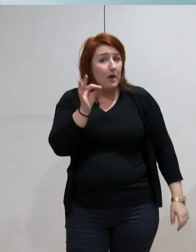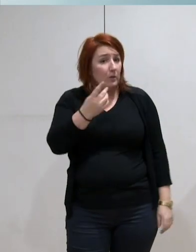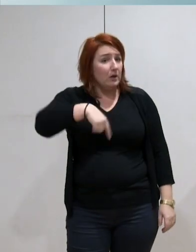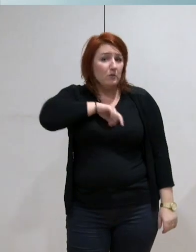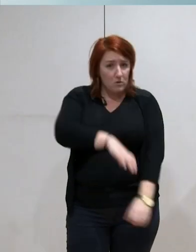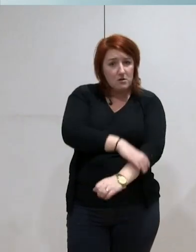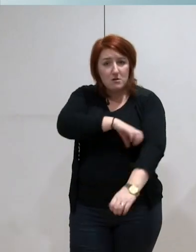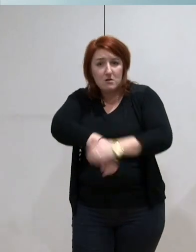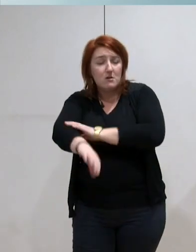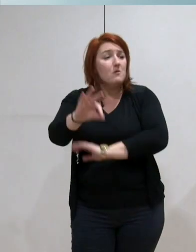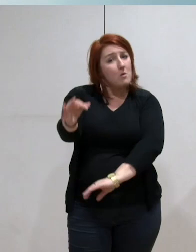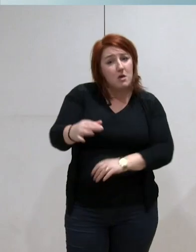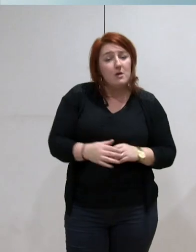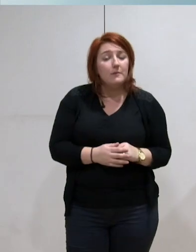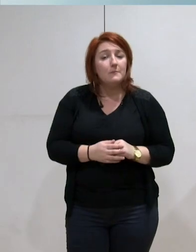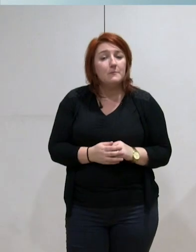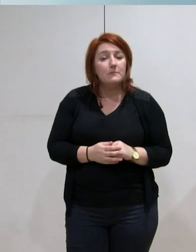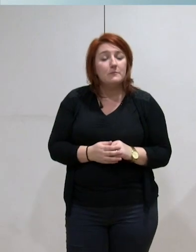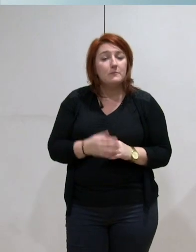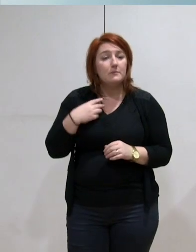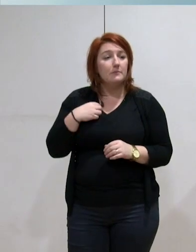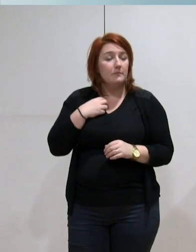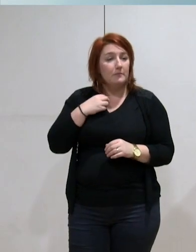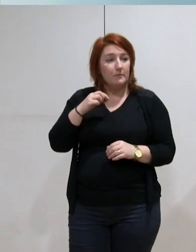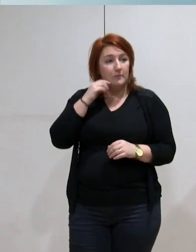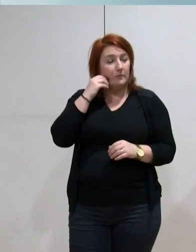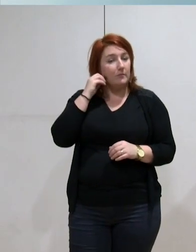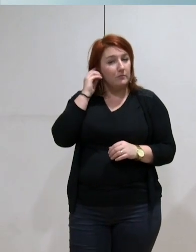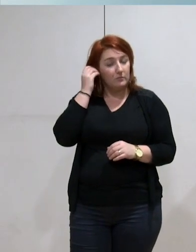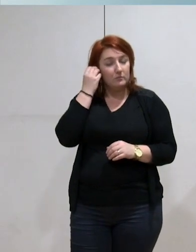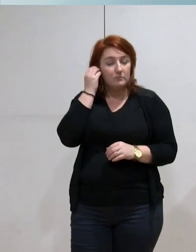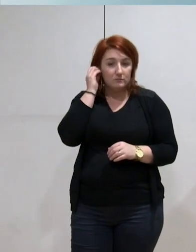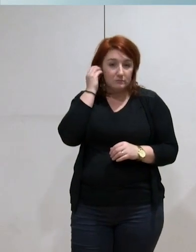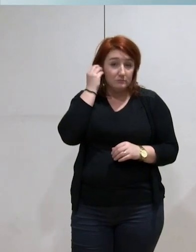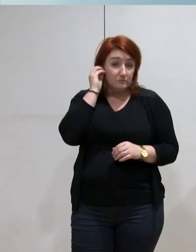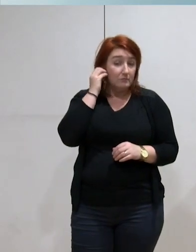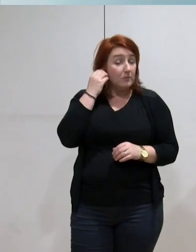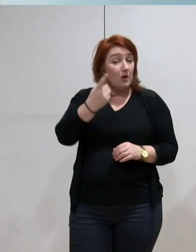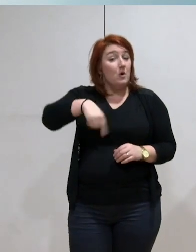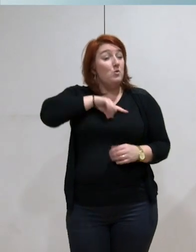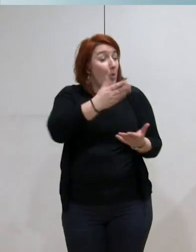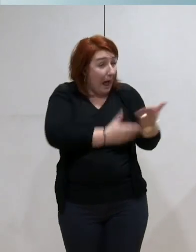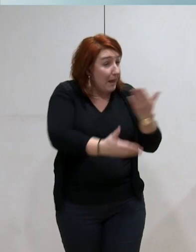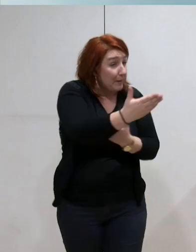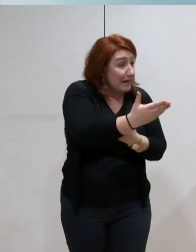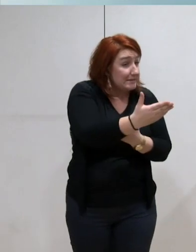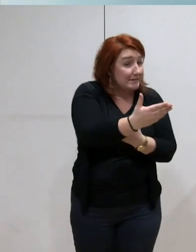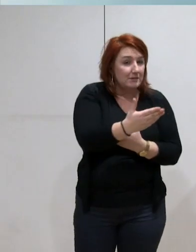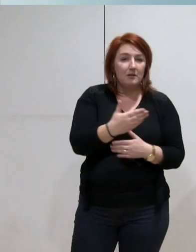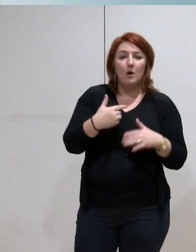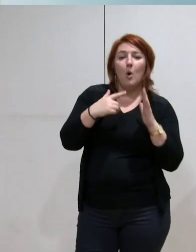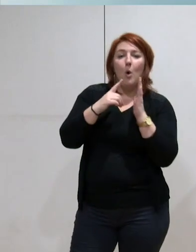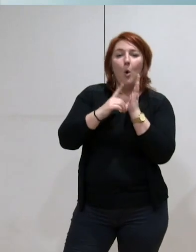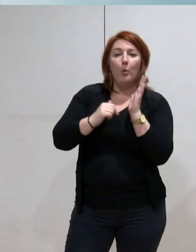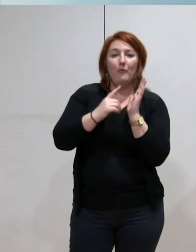attaqué on aurait remis en on aurait pas mis fin aux redevances on aurait pas mis fin